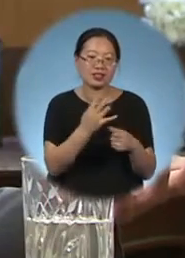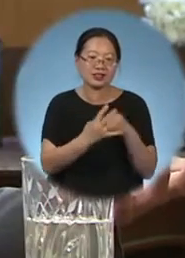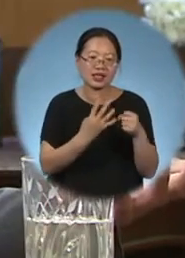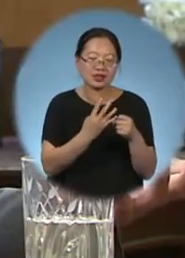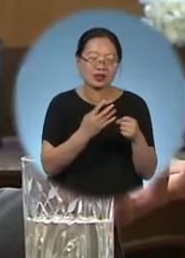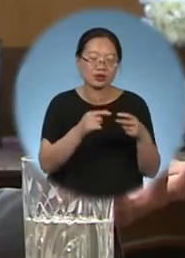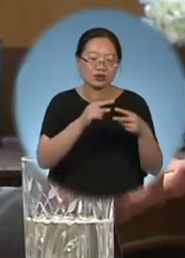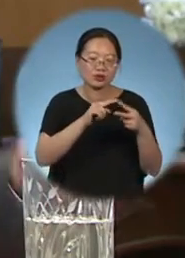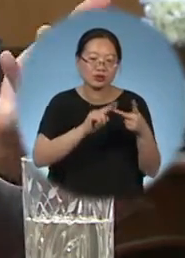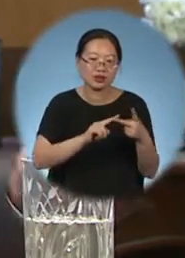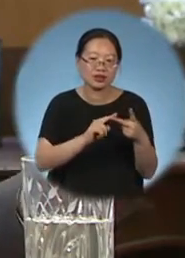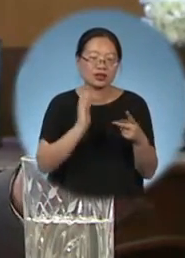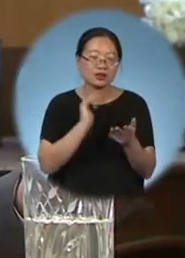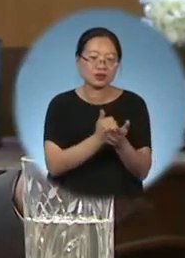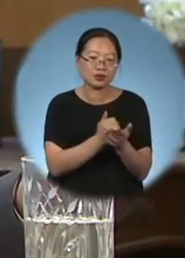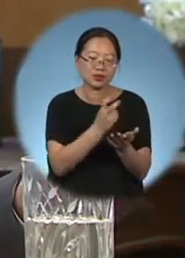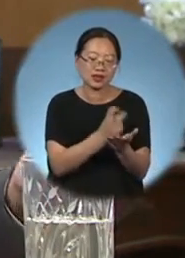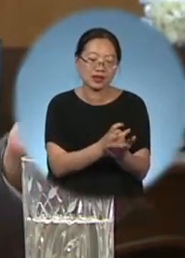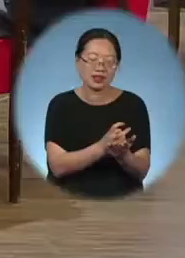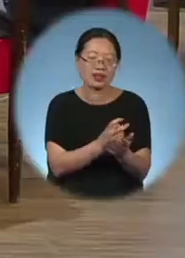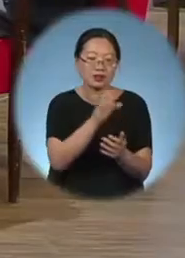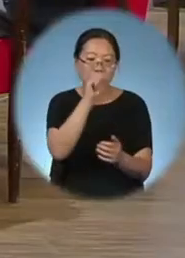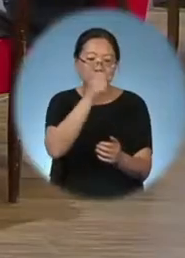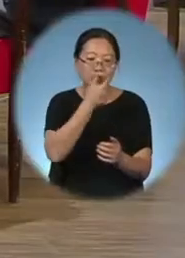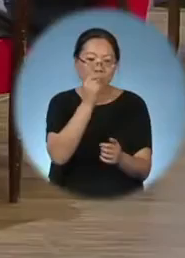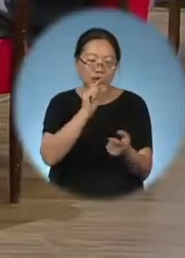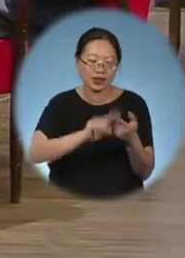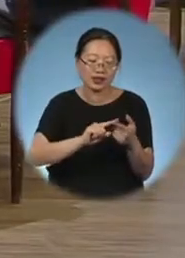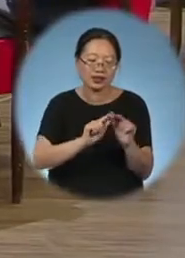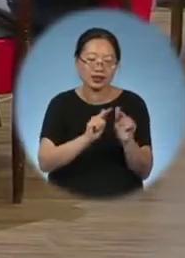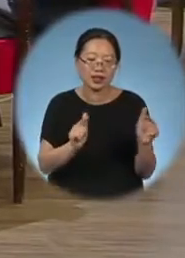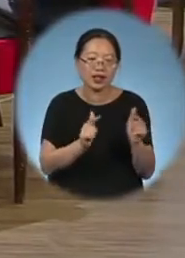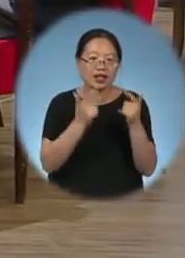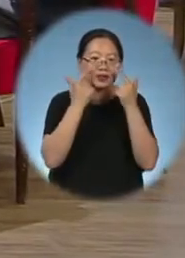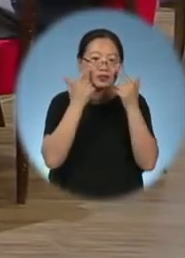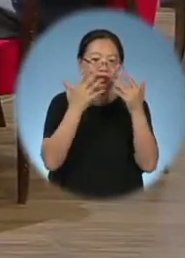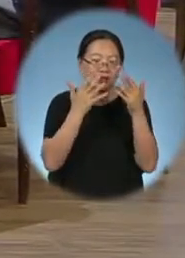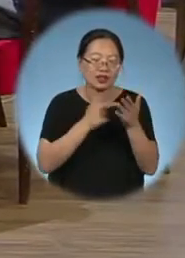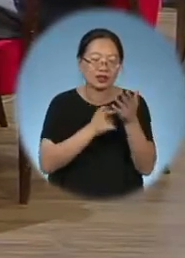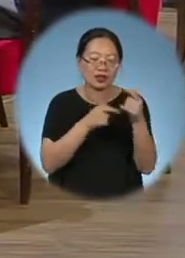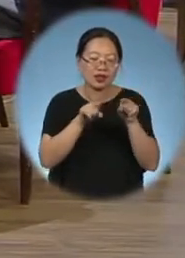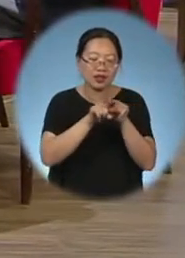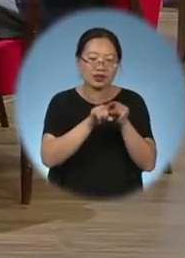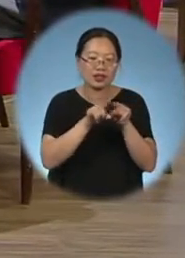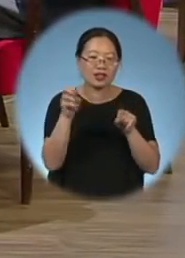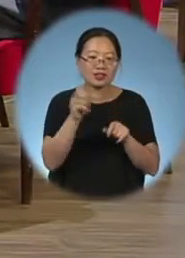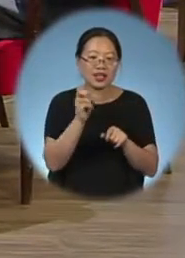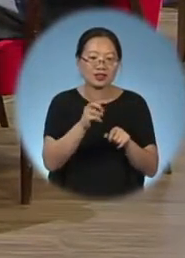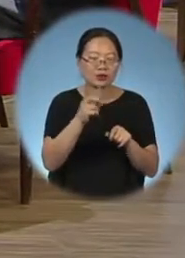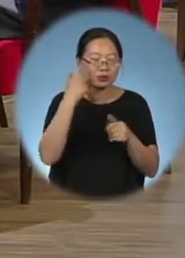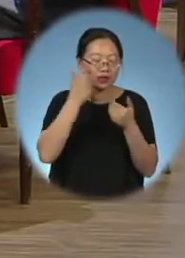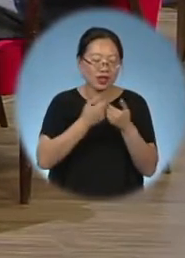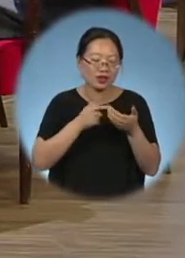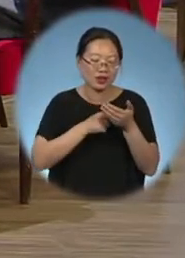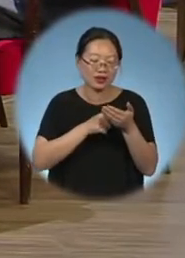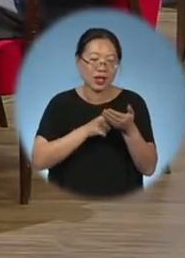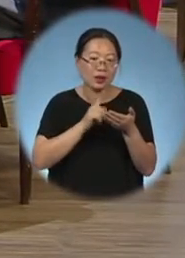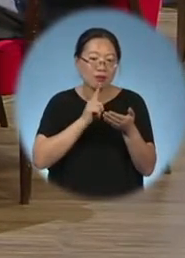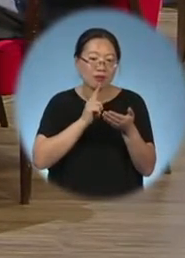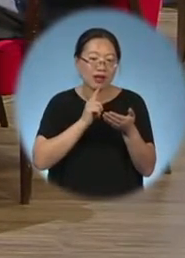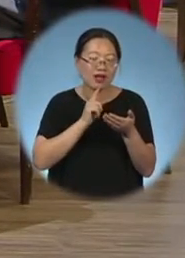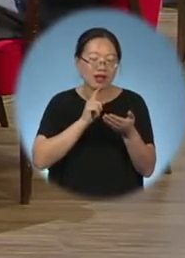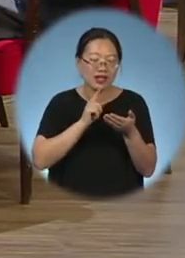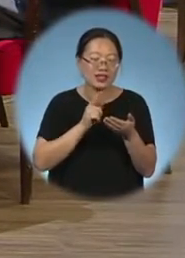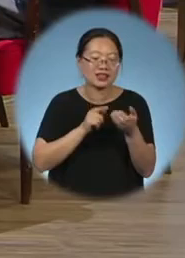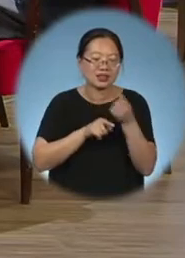중임 대통령제의 장단점들 뭐 김 박사님의 어떤 뚜렷한 의견과 함께 제가 자꾸 또 이런 반론도 있습니다라는 말씀을